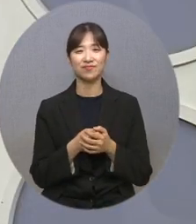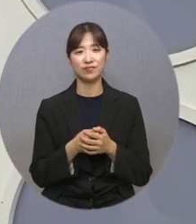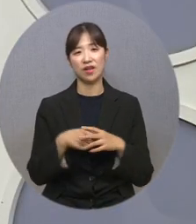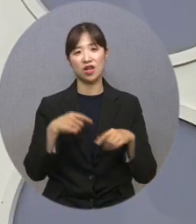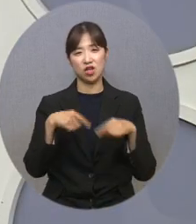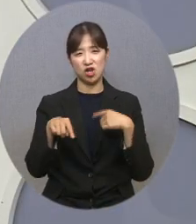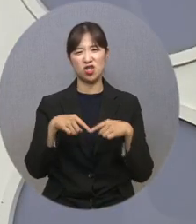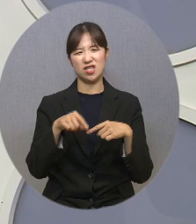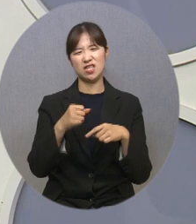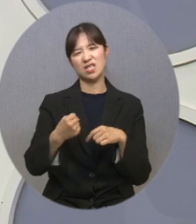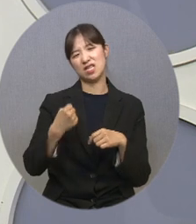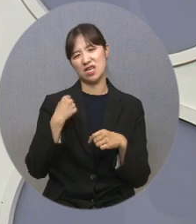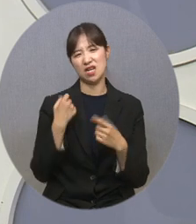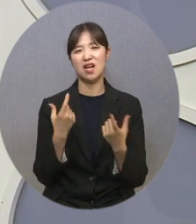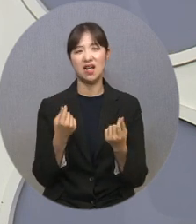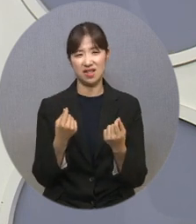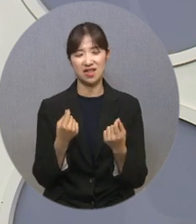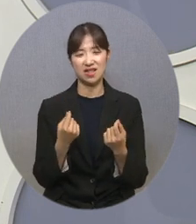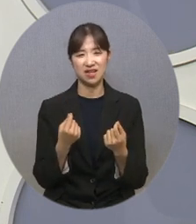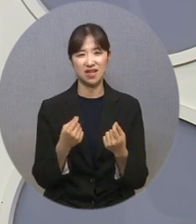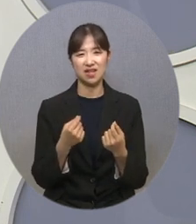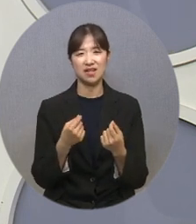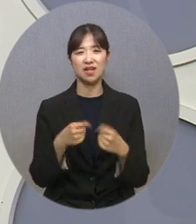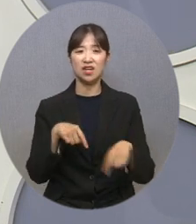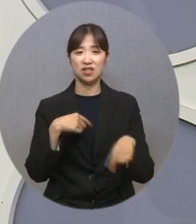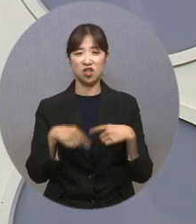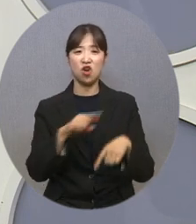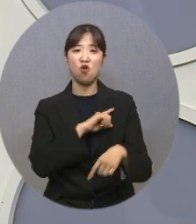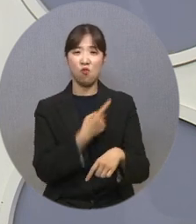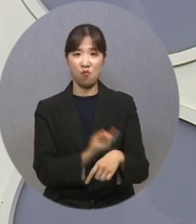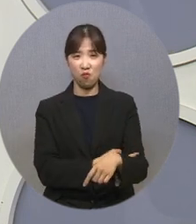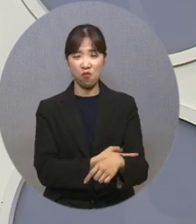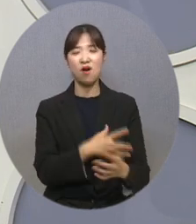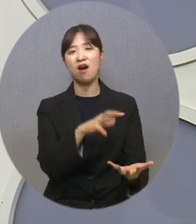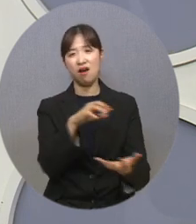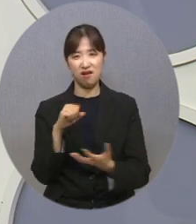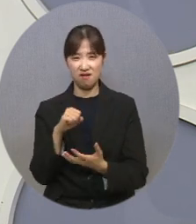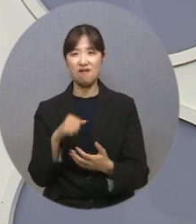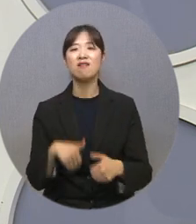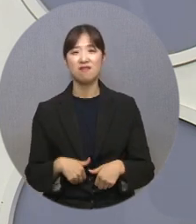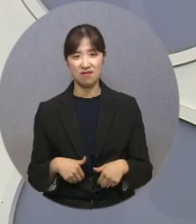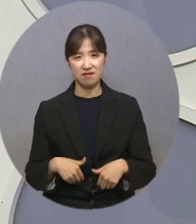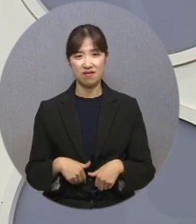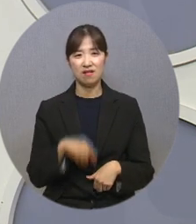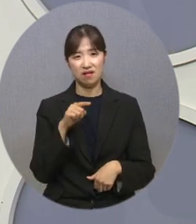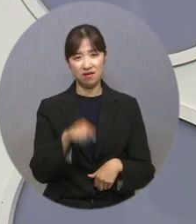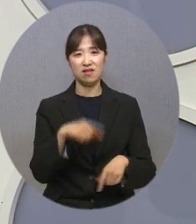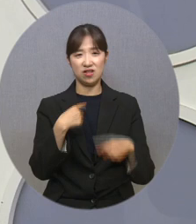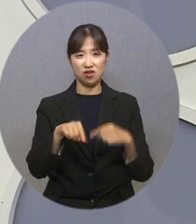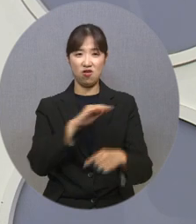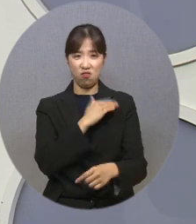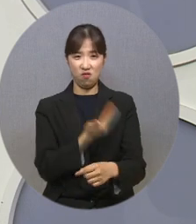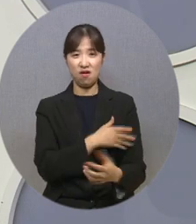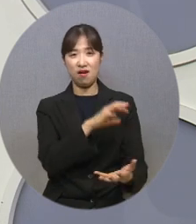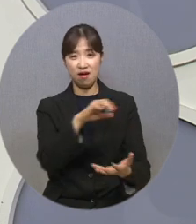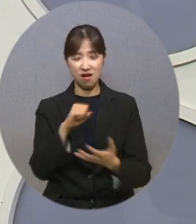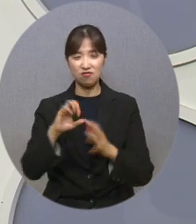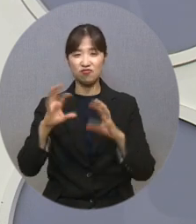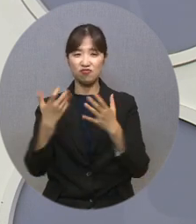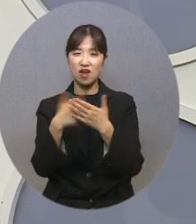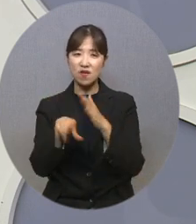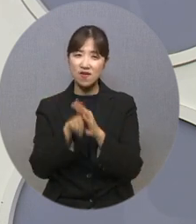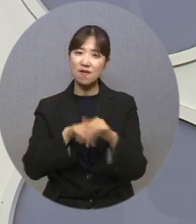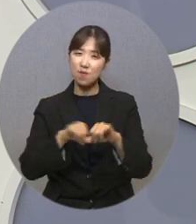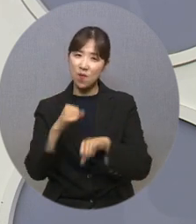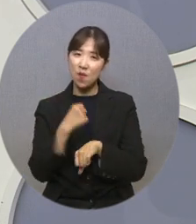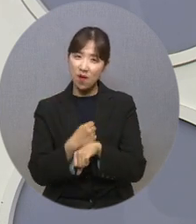정치는 세력이지 않습니까? 정치는 정권을 가져와야 되겠다. 그래서 나는 이 정권을 가져오면은 국가를 위해서 뭘 해야